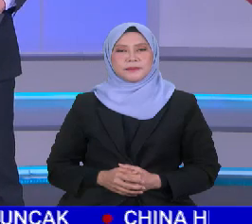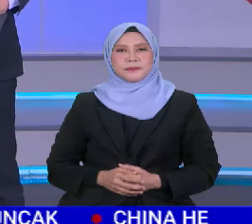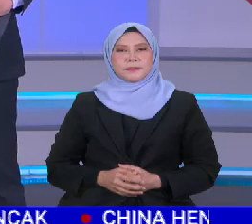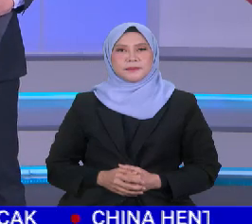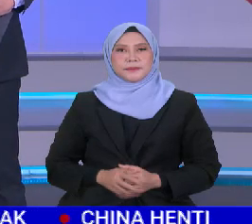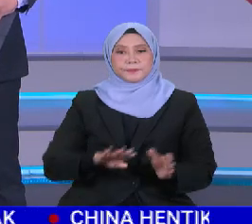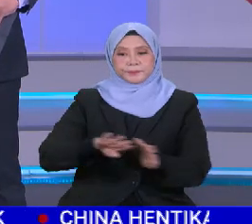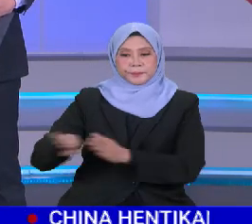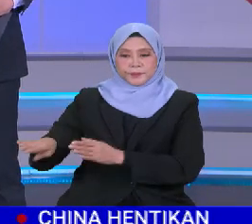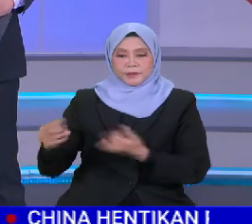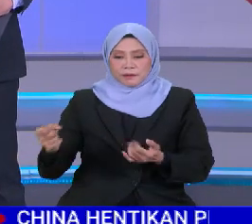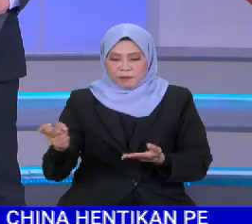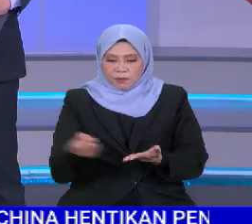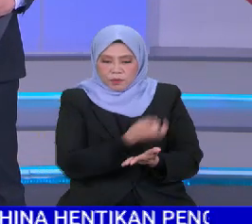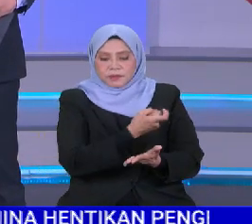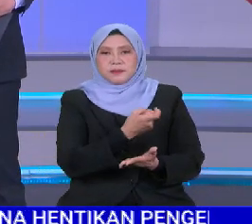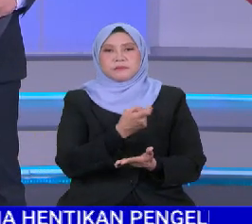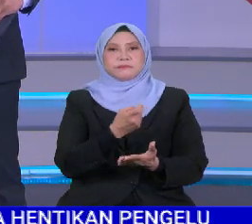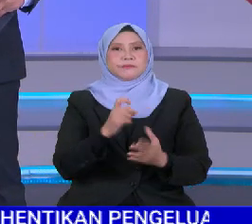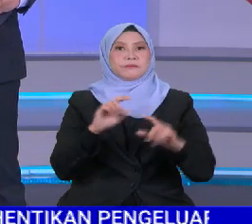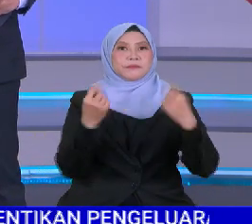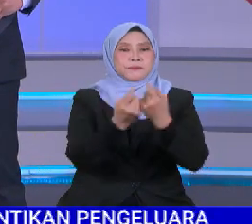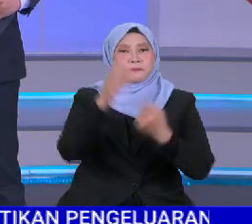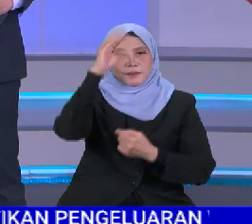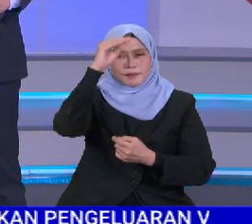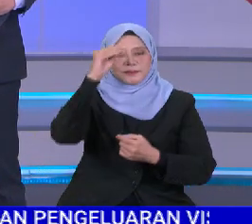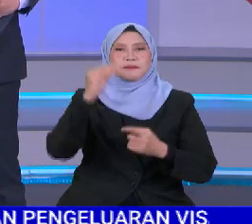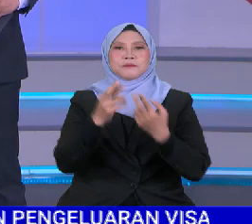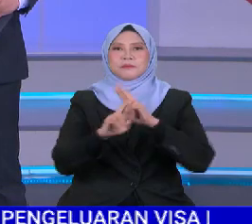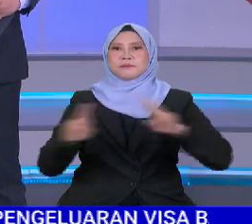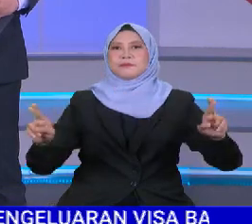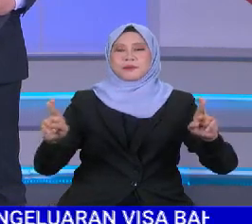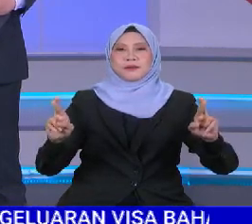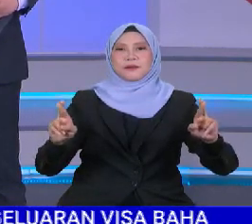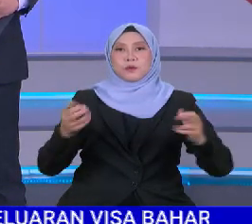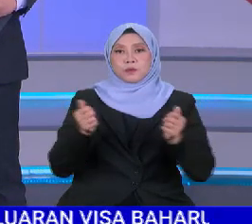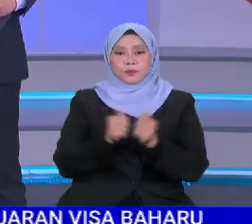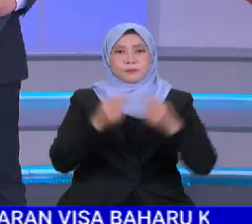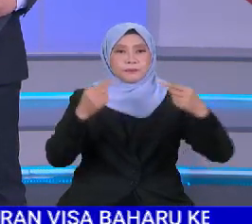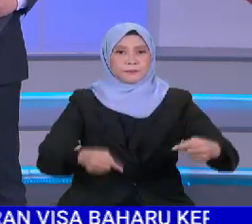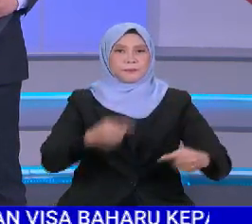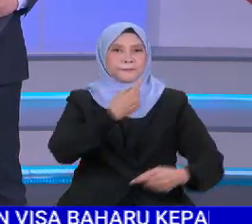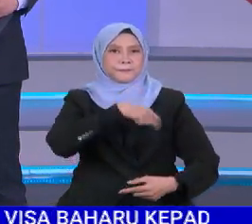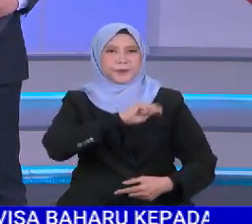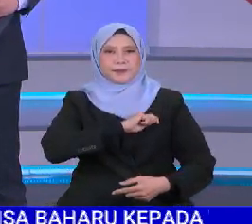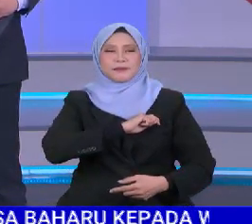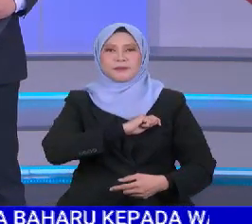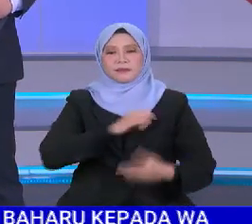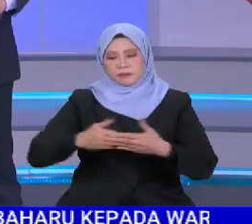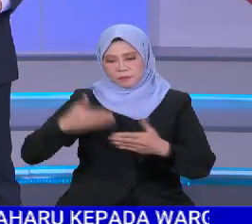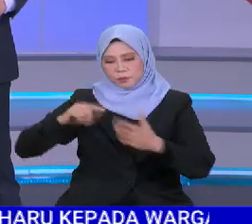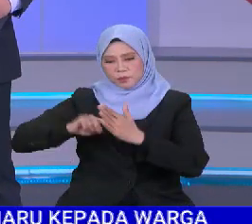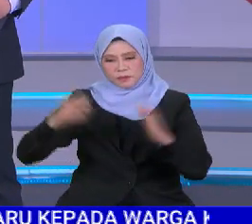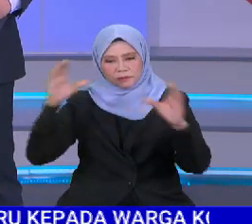Beralih pula ke perkembangan hoki, skuad lelaki senior negara sudah bersedia menjadikan perlawanan pemanas badan dengan Spanyol sebagai medan mencari rentak sebelum